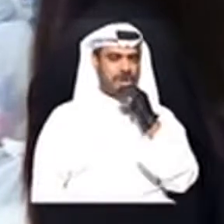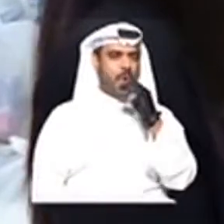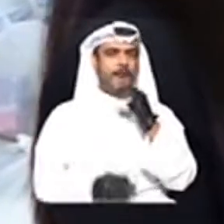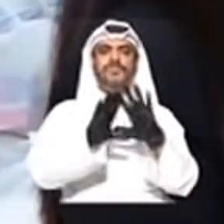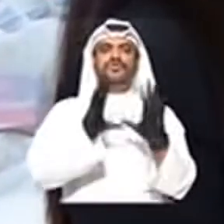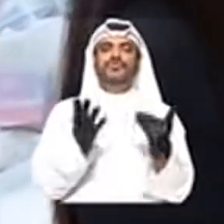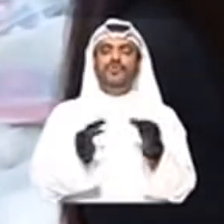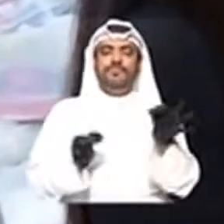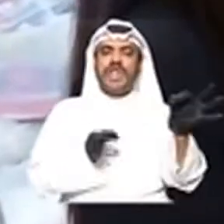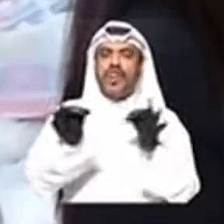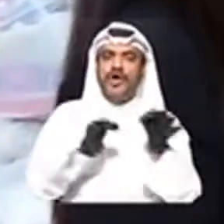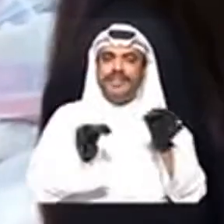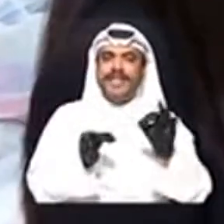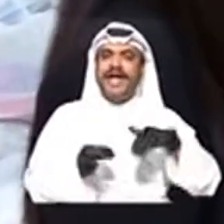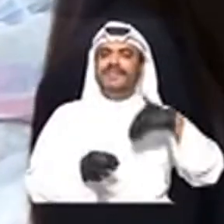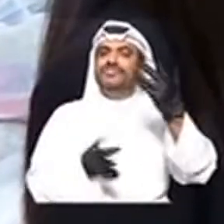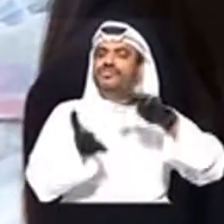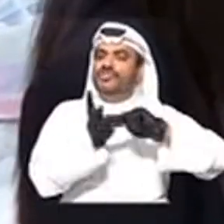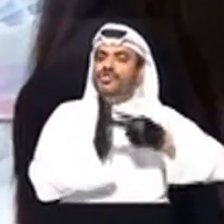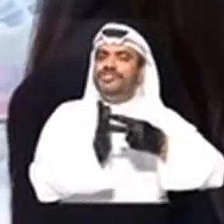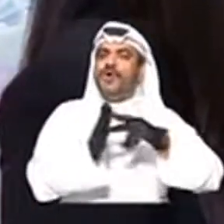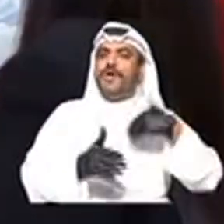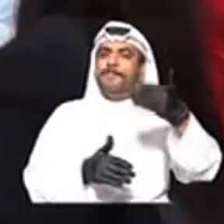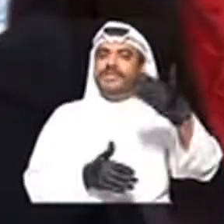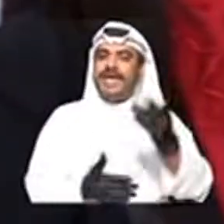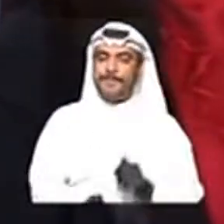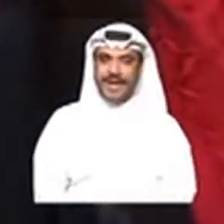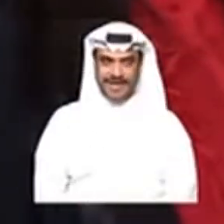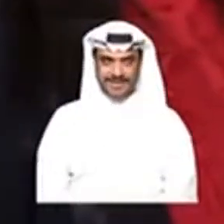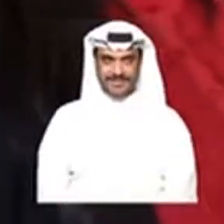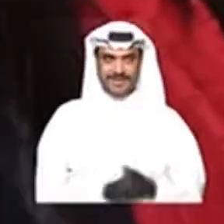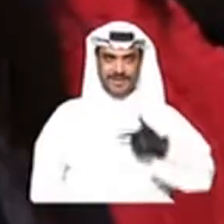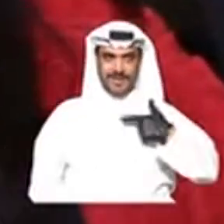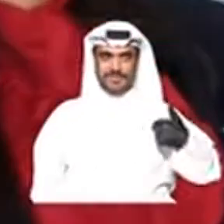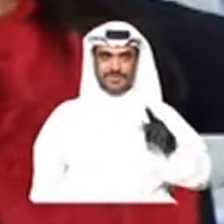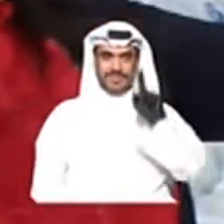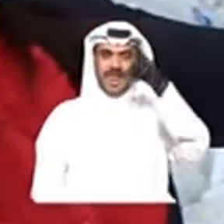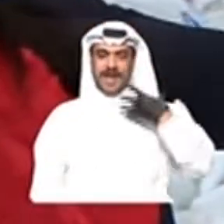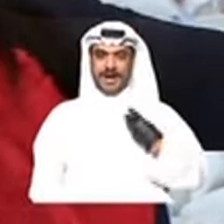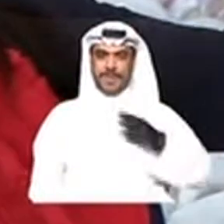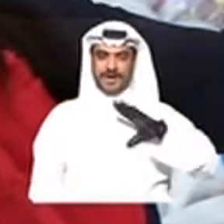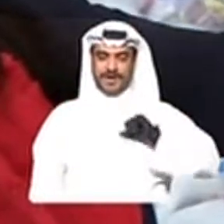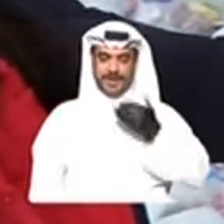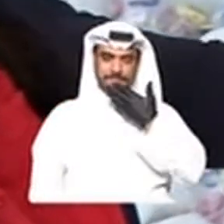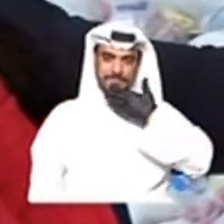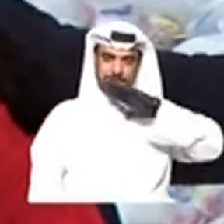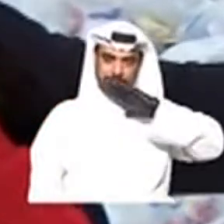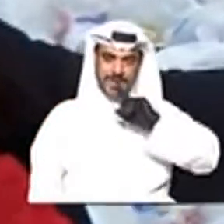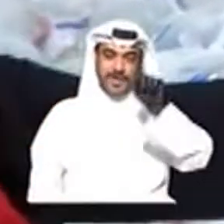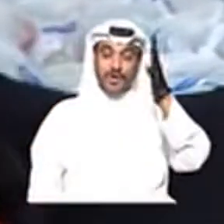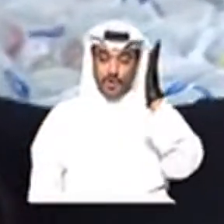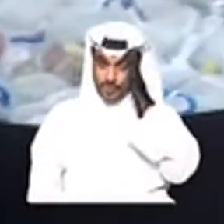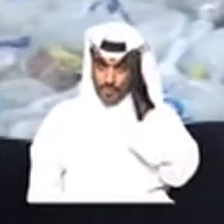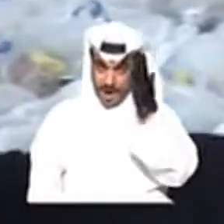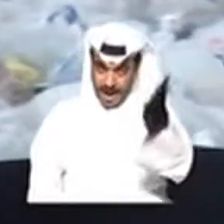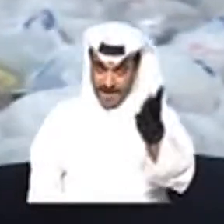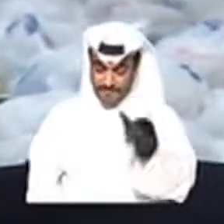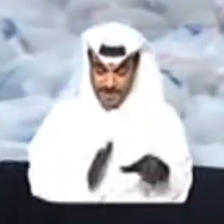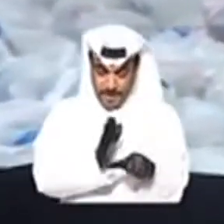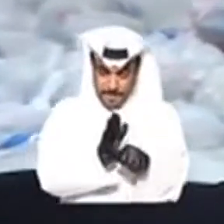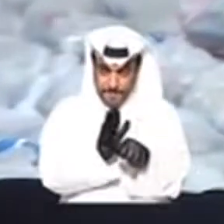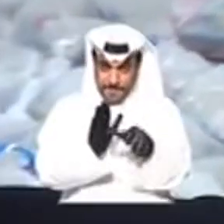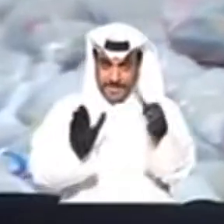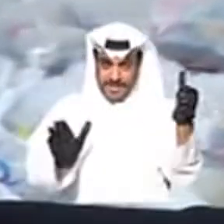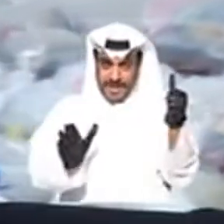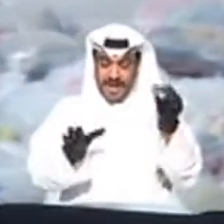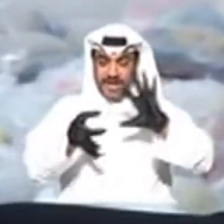خطتكم لهذه المناطق الجديدة المعزولة. نعم، بسم الله الرحمن الرحيم. طبعا معروف من جمعية الهلال الأحمر الكويتي منذ أن بدأت